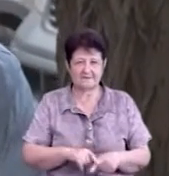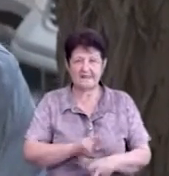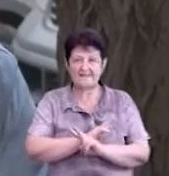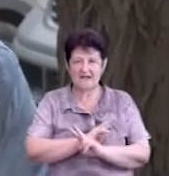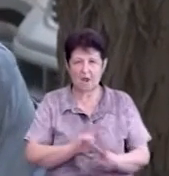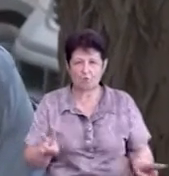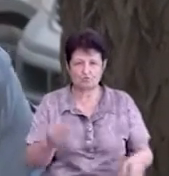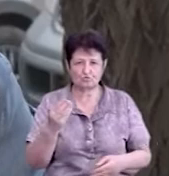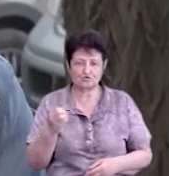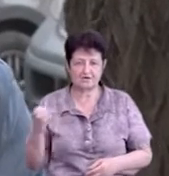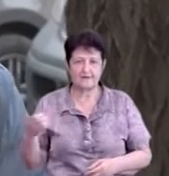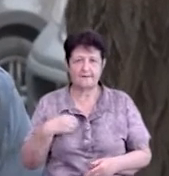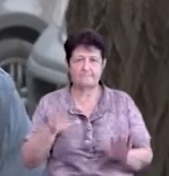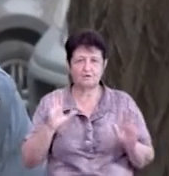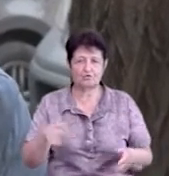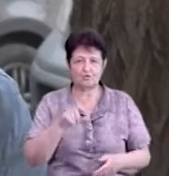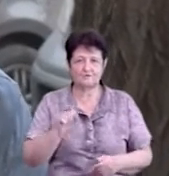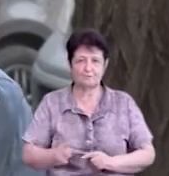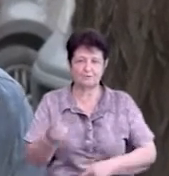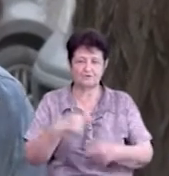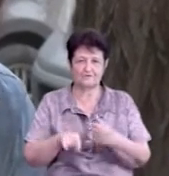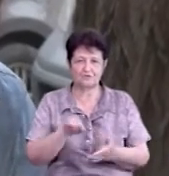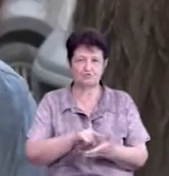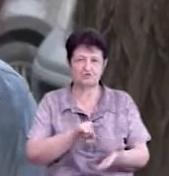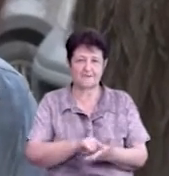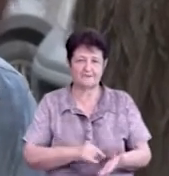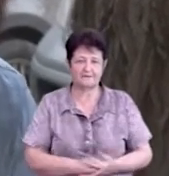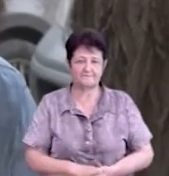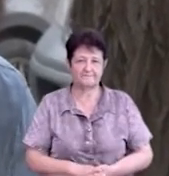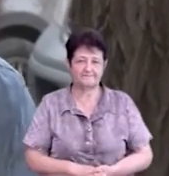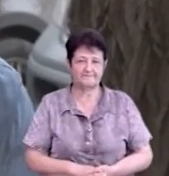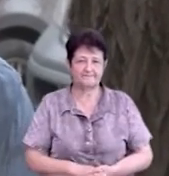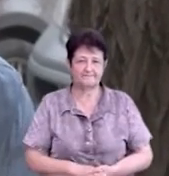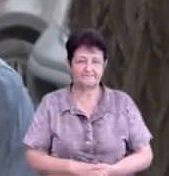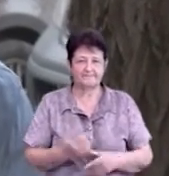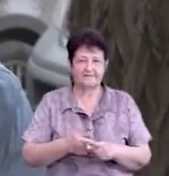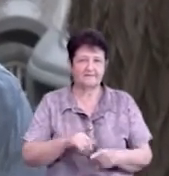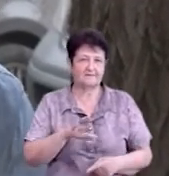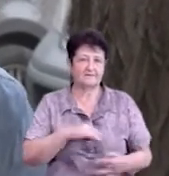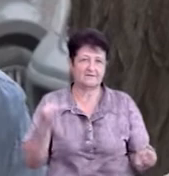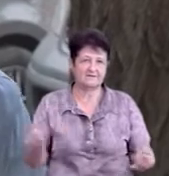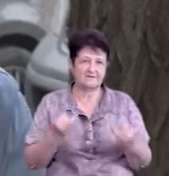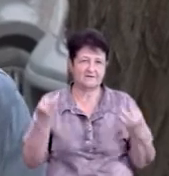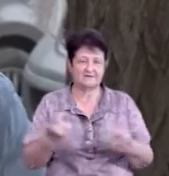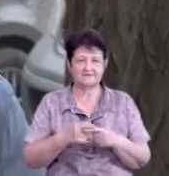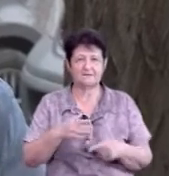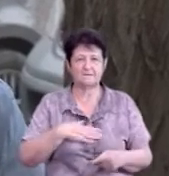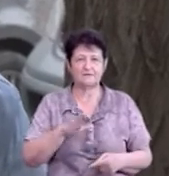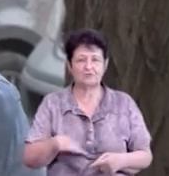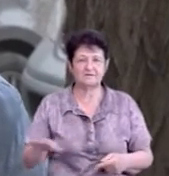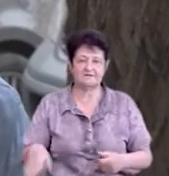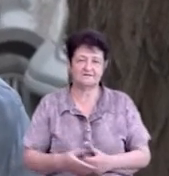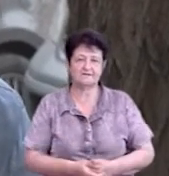никакуще. Ми тільки за, щоб вернуть жабки назад. Да, да, красота. Да? Это было очень интересно, это моё